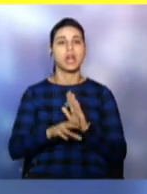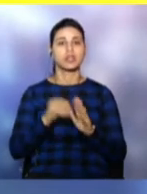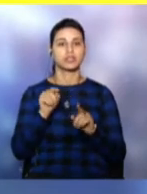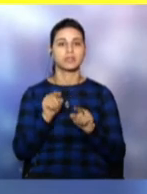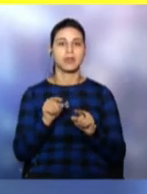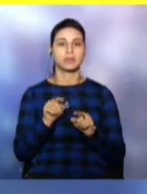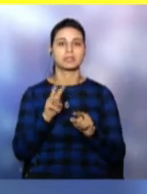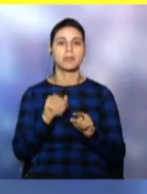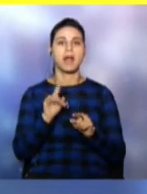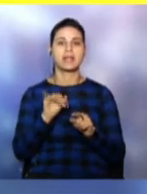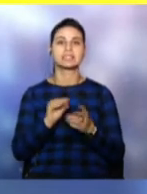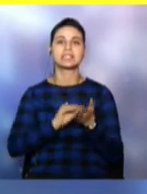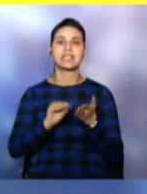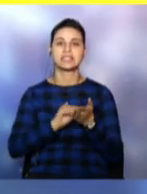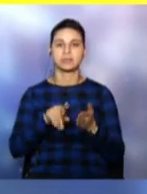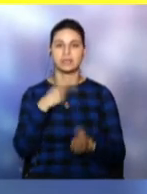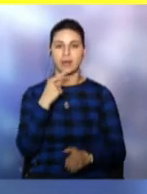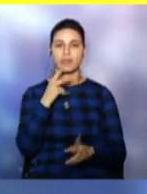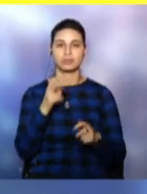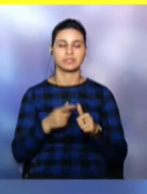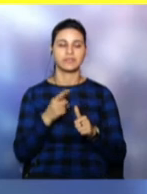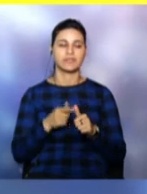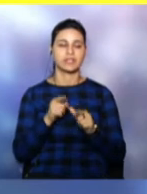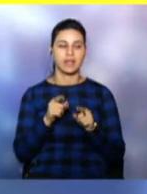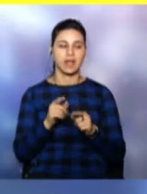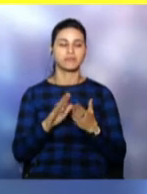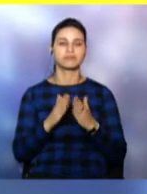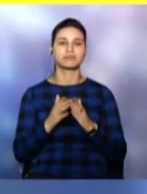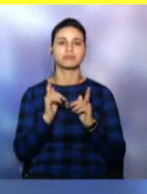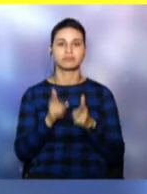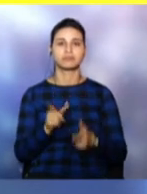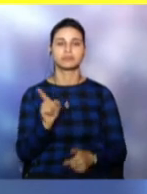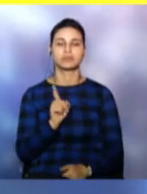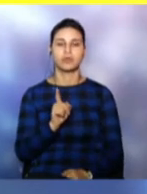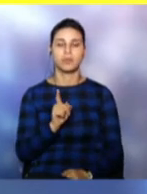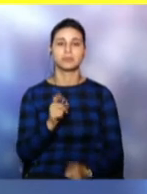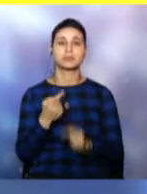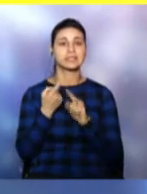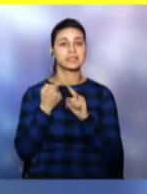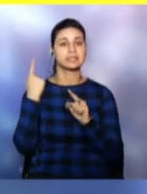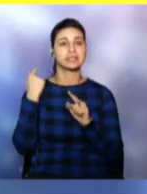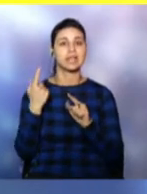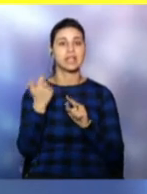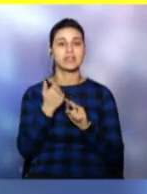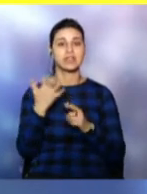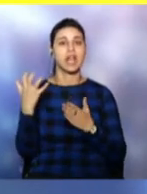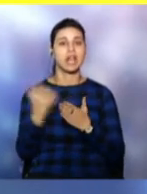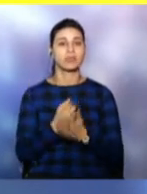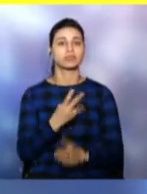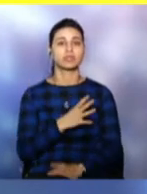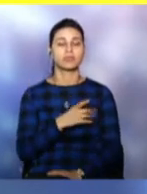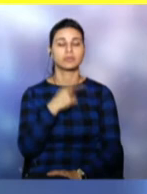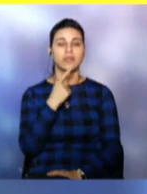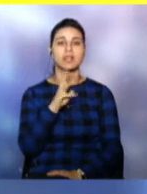ამას მარის რეცეპტი ქვია ამ რუბრიკას, ჩვენ შევთანხმდით, რომ წინაკვირის გამარჯვებულებს გამოვავლენთ.